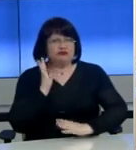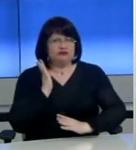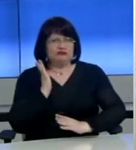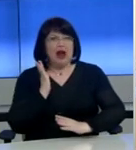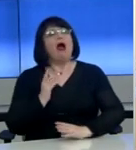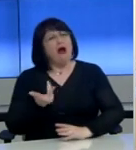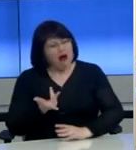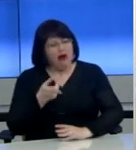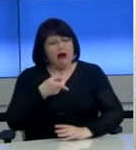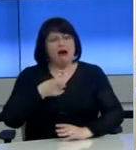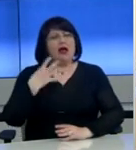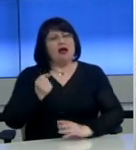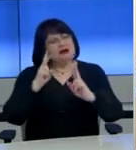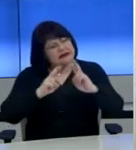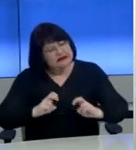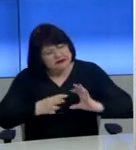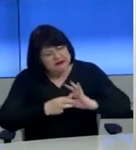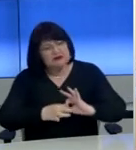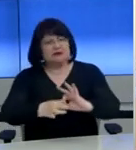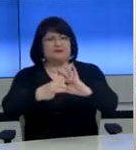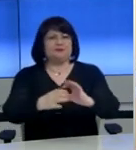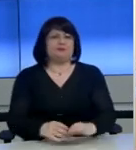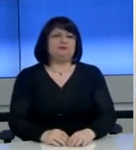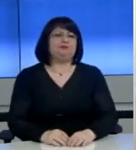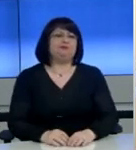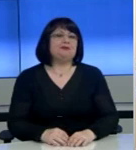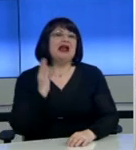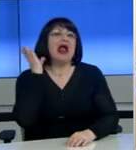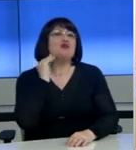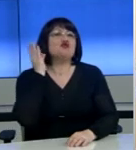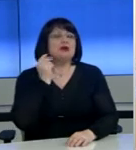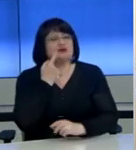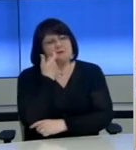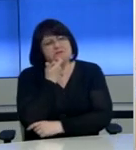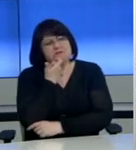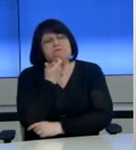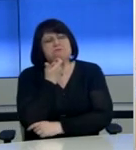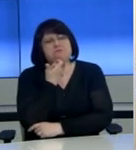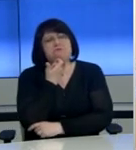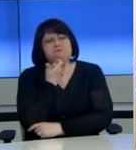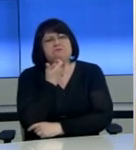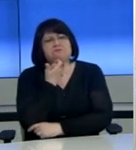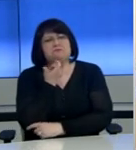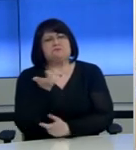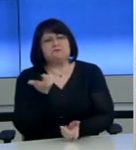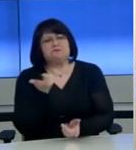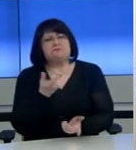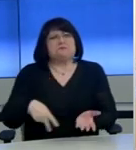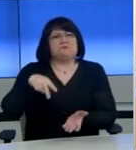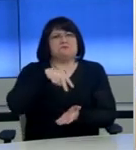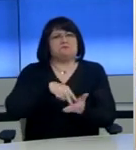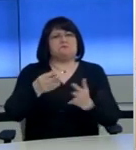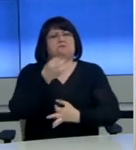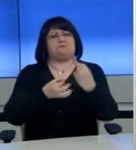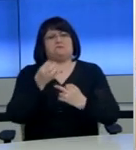Γι' αυτό και όσο παρατήρησα και άκουσα τις τοποθετήσεις όσων ανέβηκαν σε αυτό το βήμα από